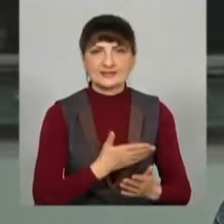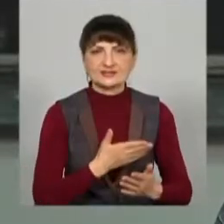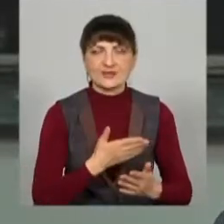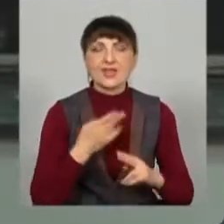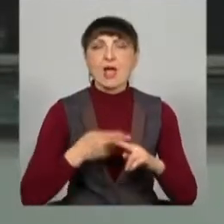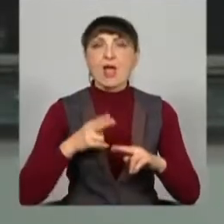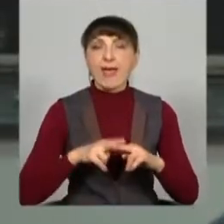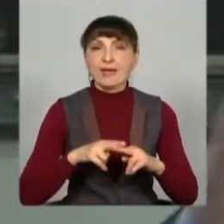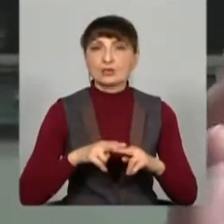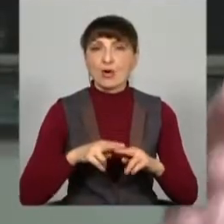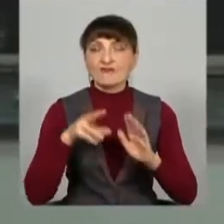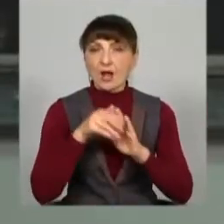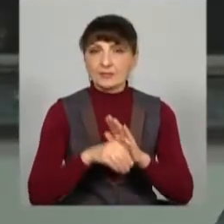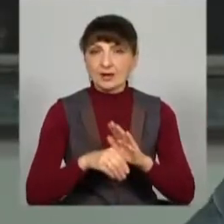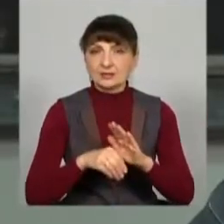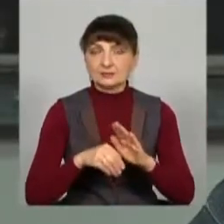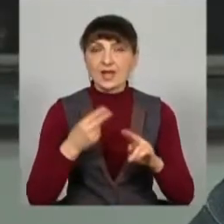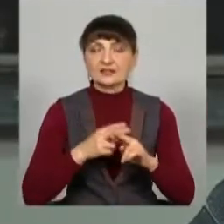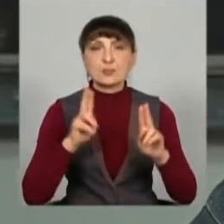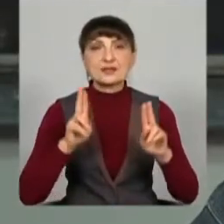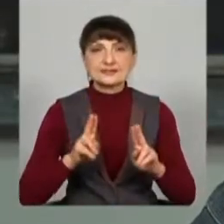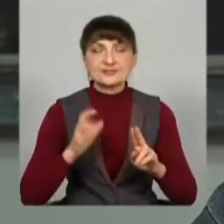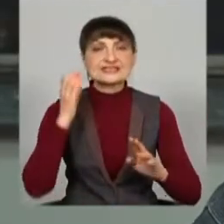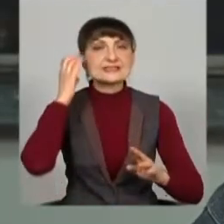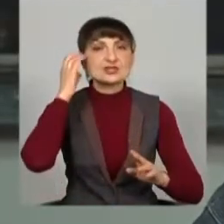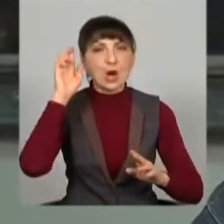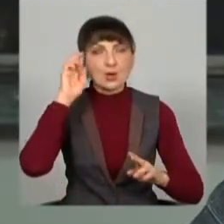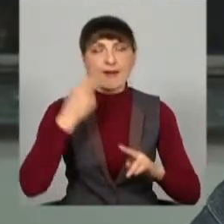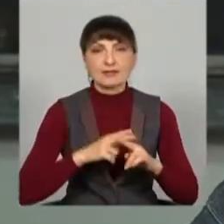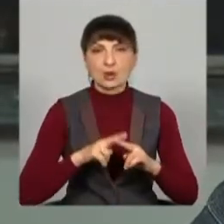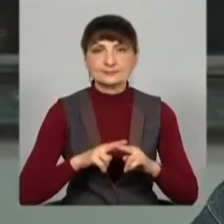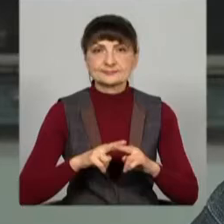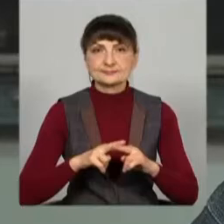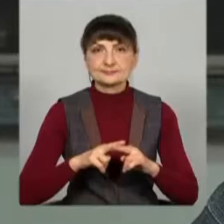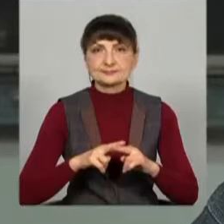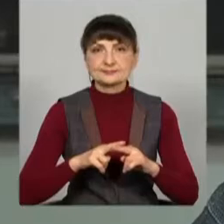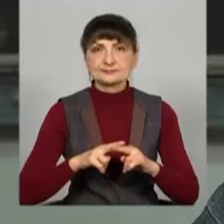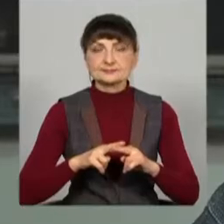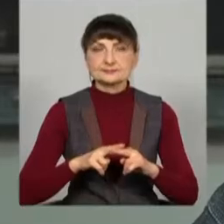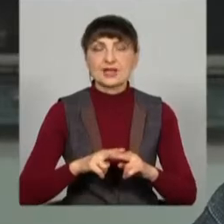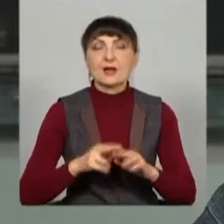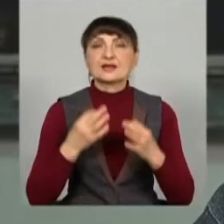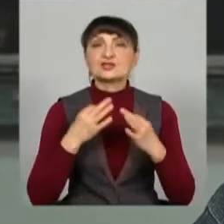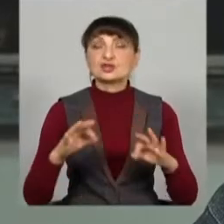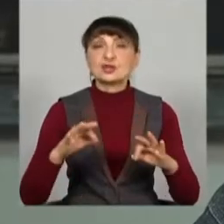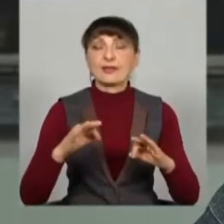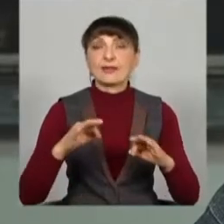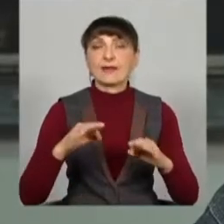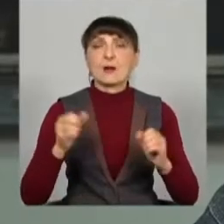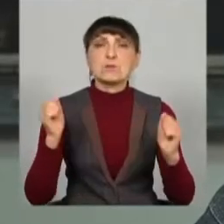это в рамках этого слышащего государства, это разрешение на проведение митингов и